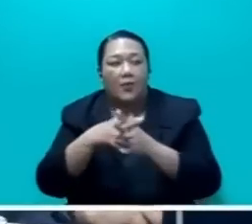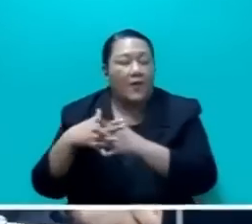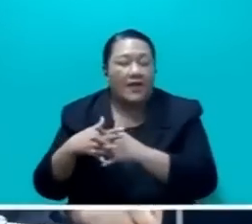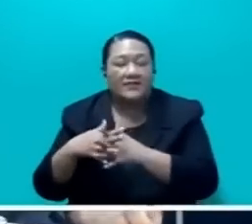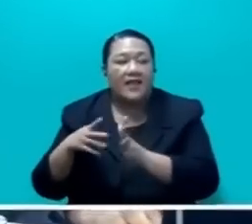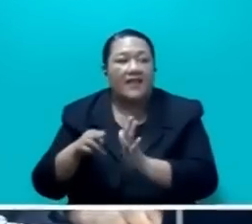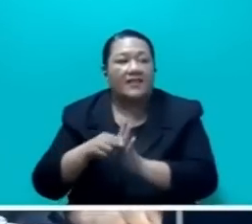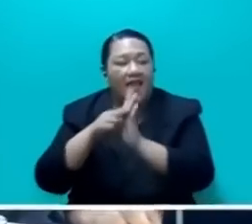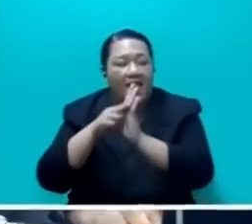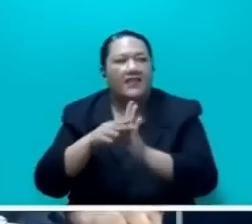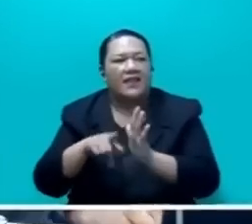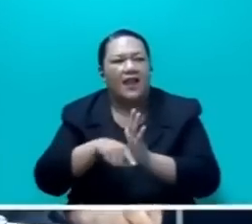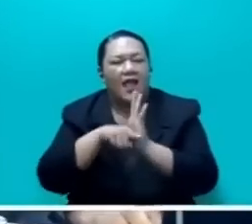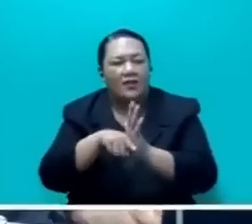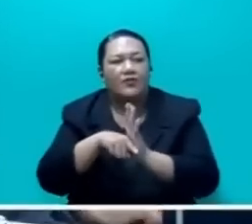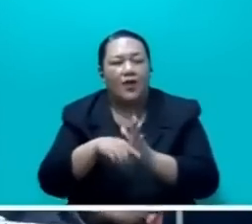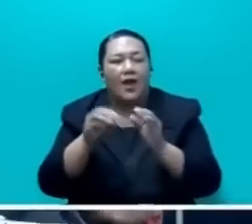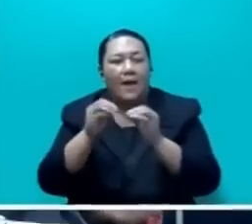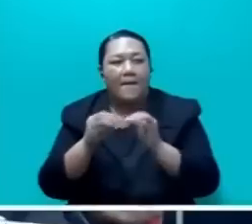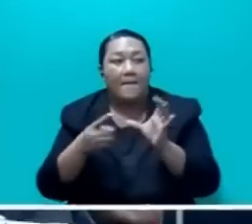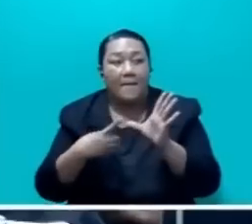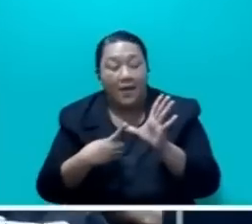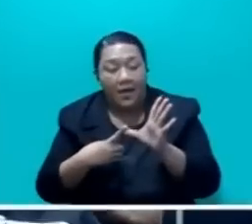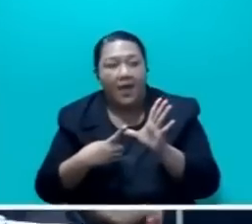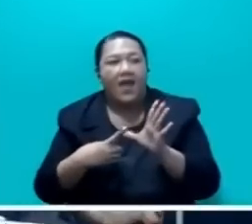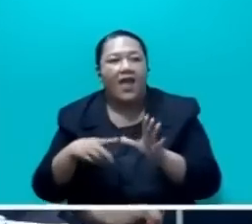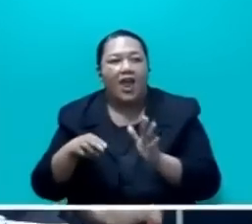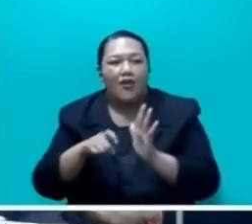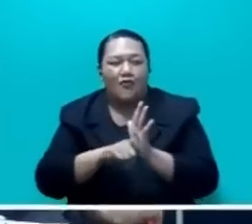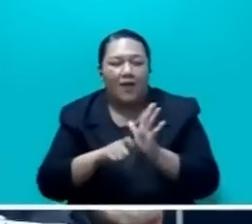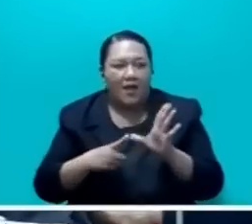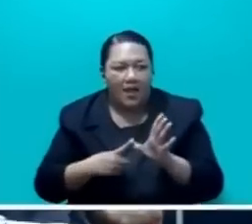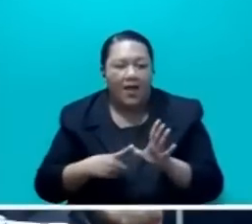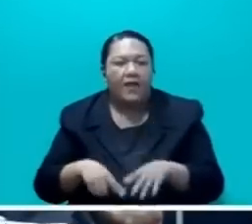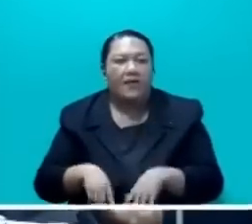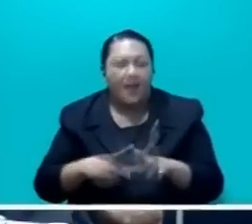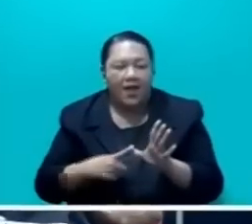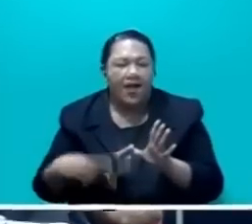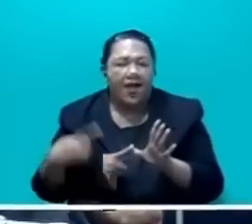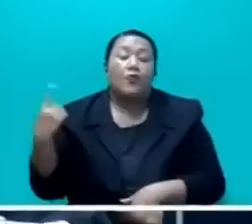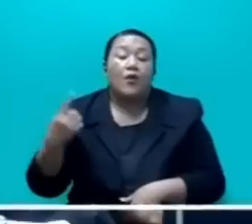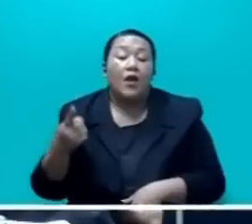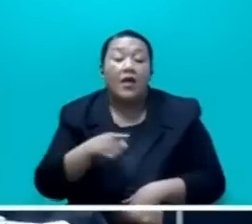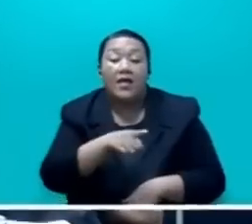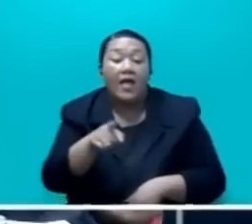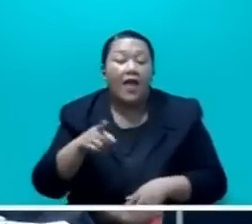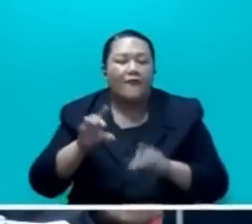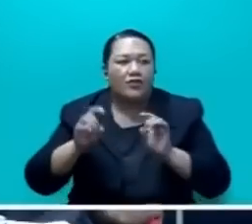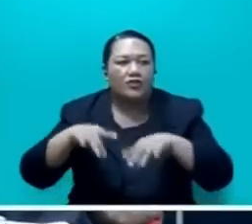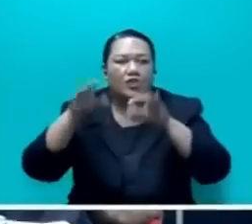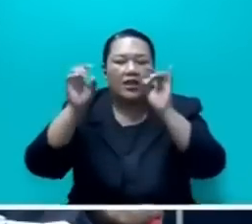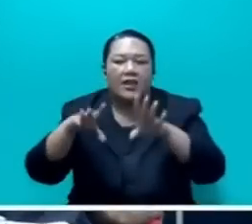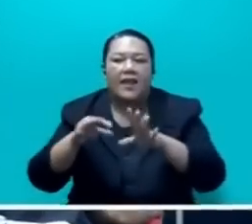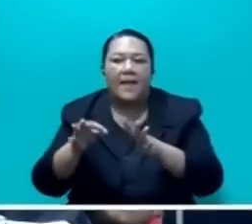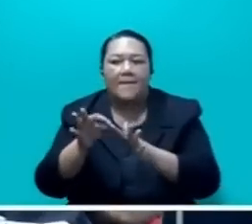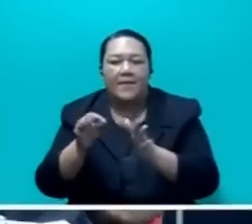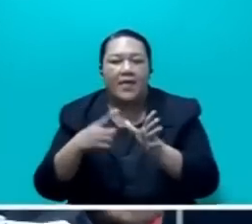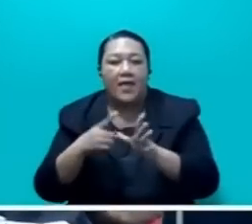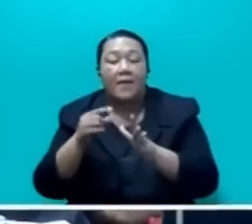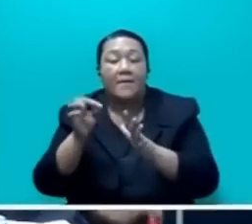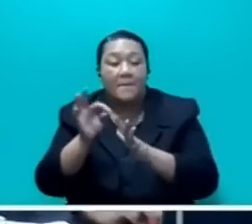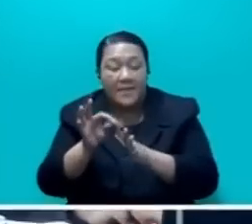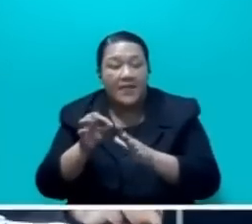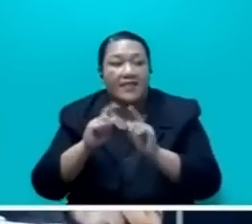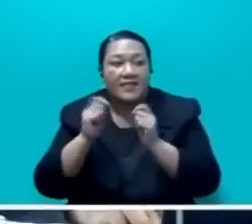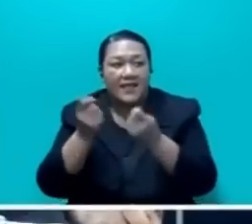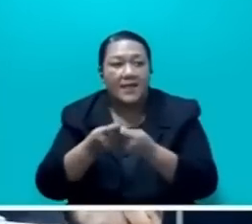ka ba kay raki-raki. Kibikyam doon na nung PPT may Australia, may Amerika, may